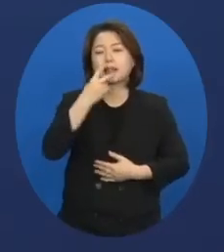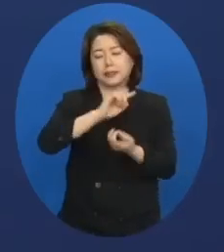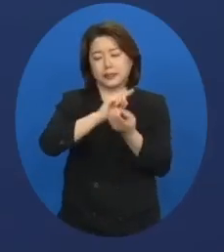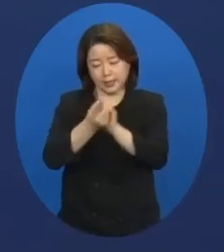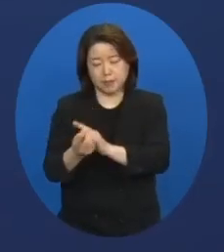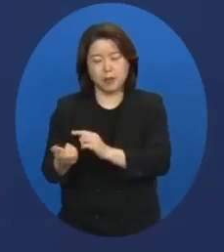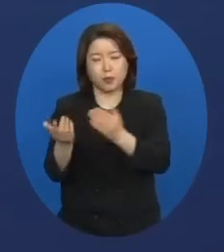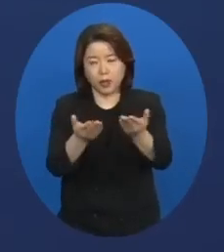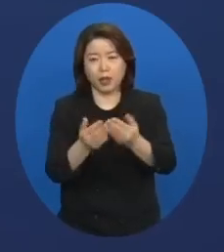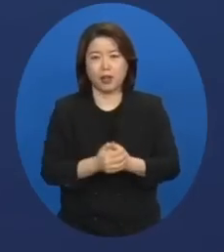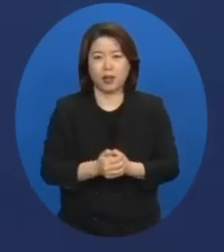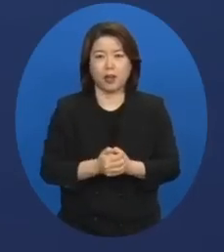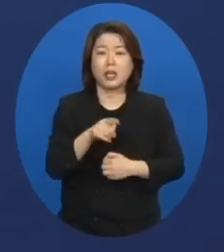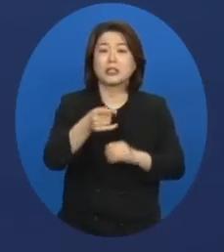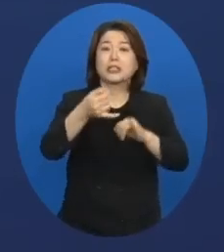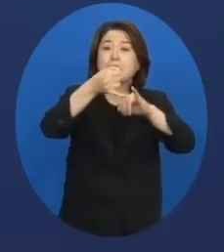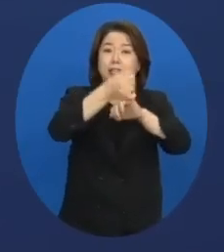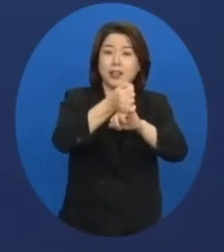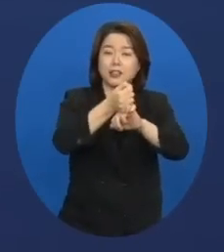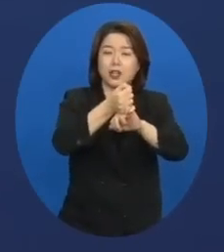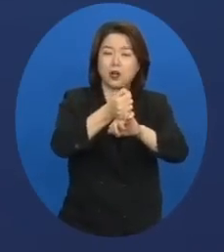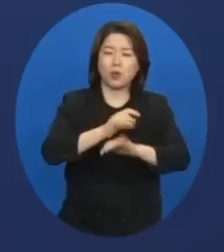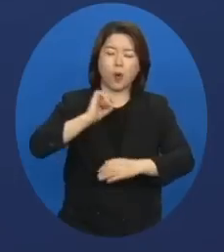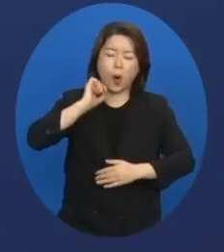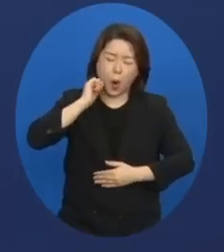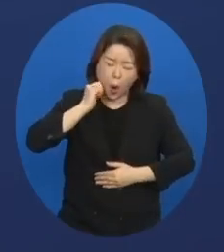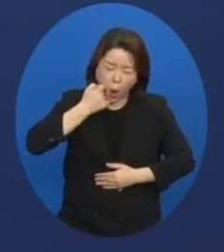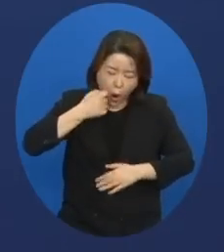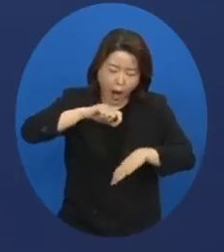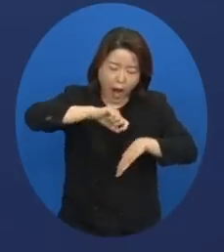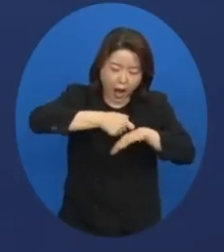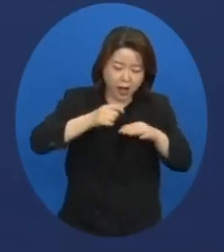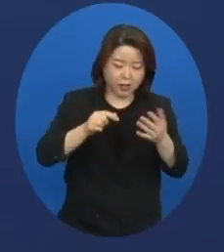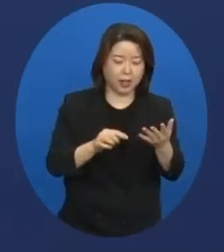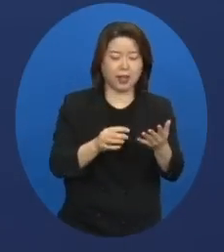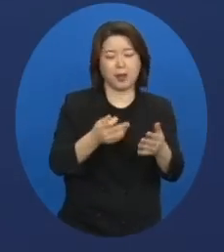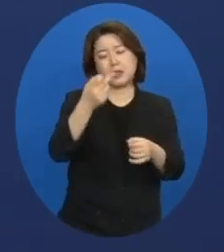대신하겠다. 그렇게 약속을 하고 겨우 베냐민을 데리고